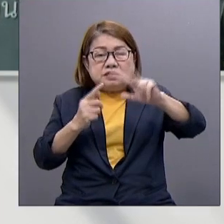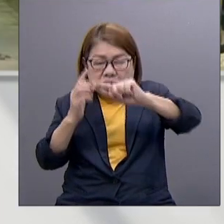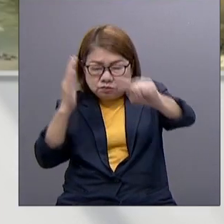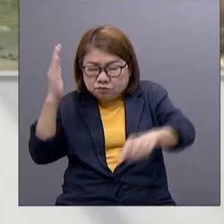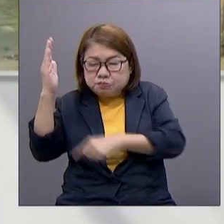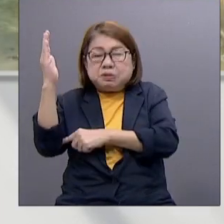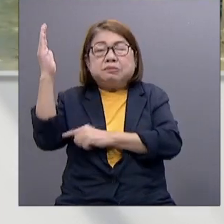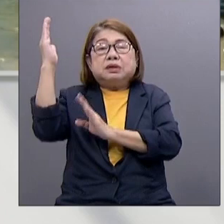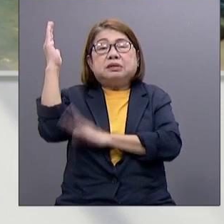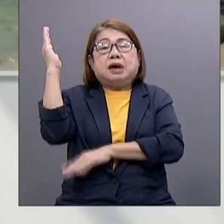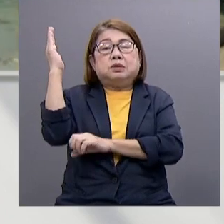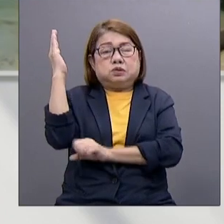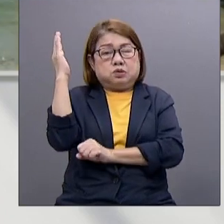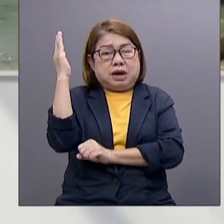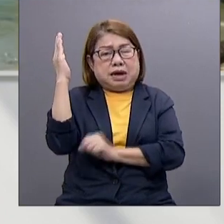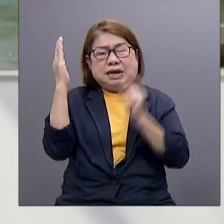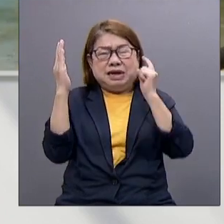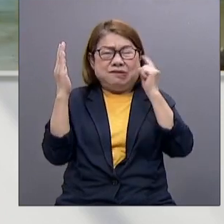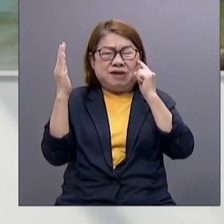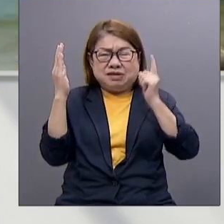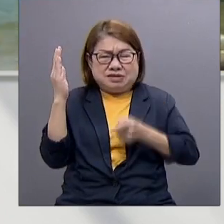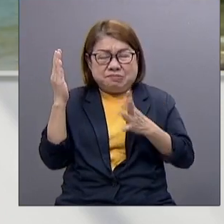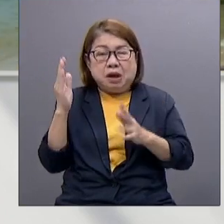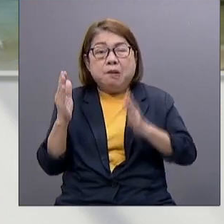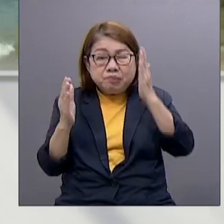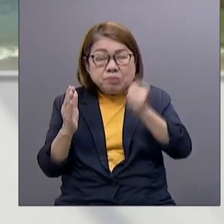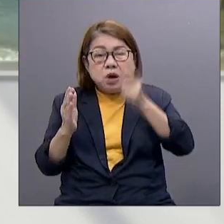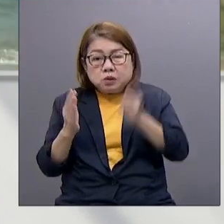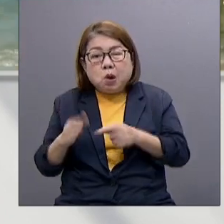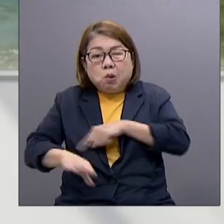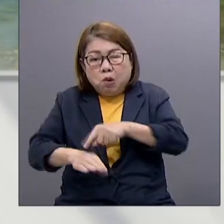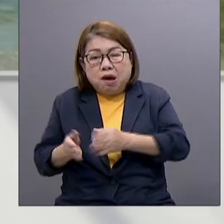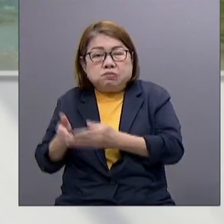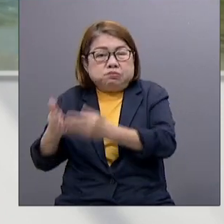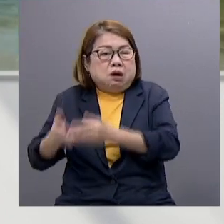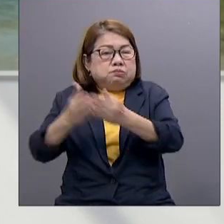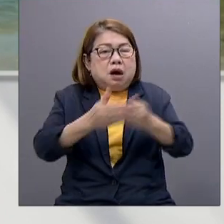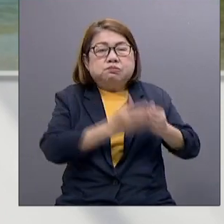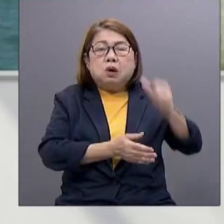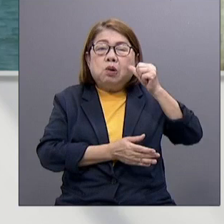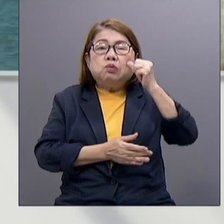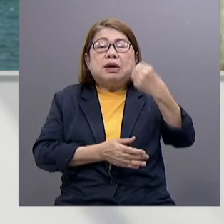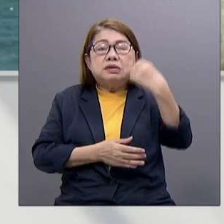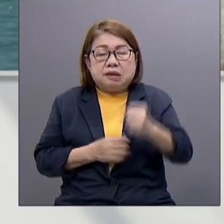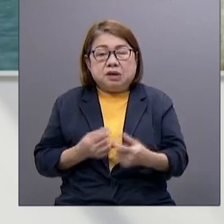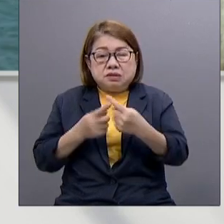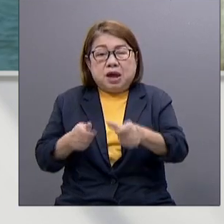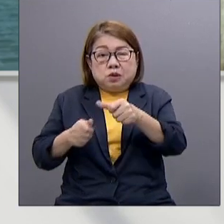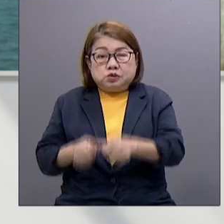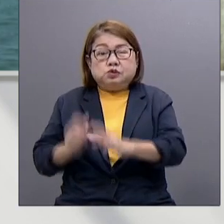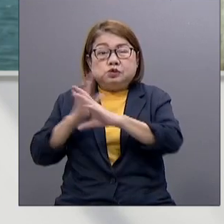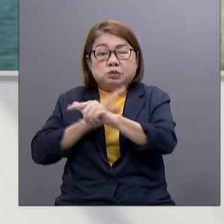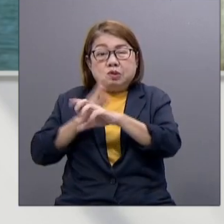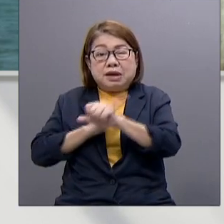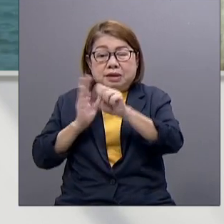เพราะรูทนี้ต้องใช้เวลามากกว่า 10วันแต่เชื่อว่าเรือเนี่ยเมื่อออกจากท่าเทียบเรือตำรวจน้ำที่สัตหีบแล้วก็